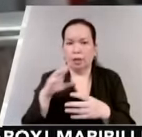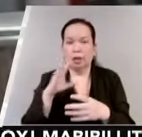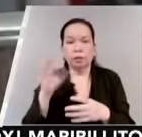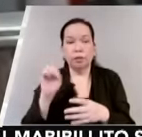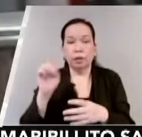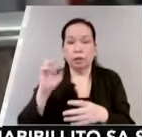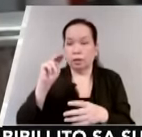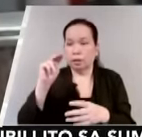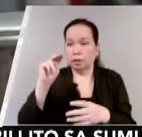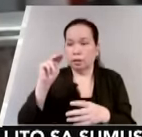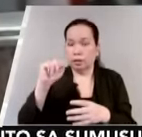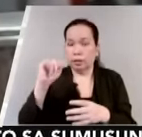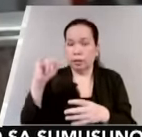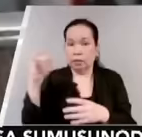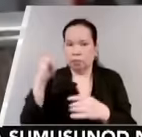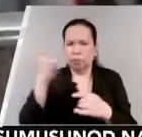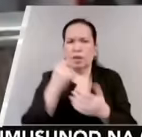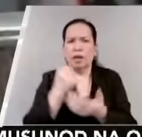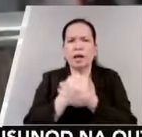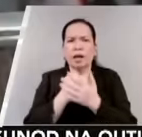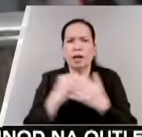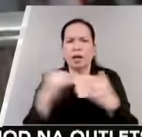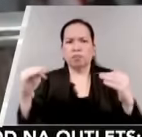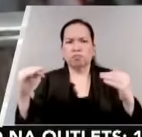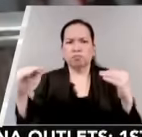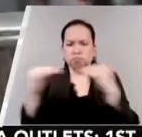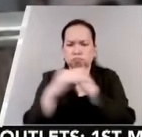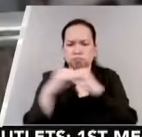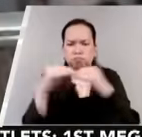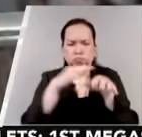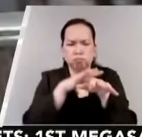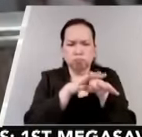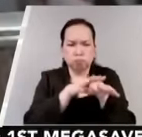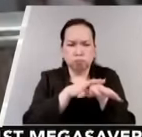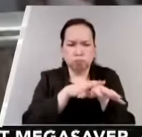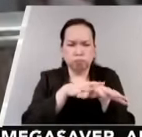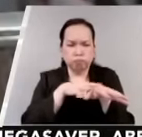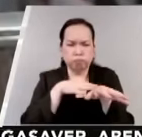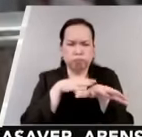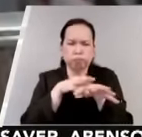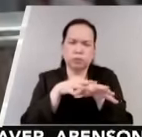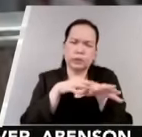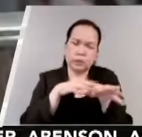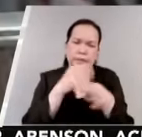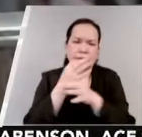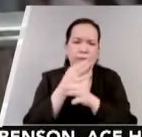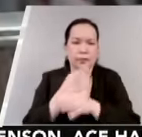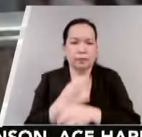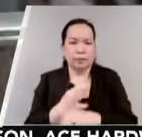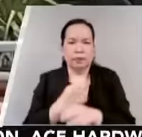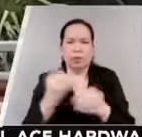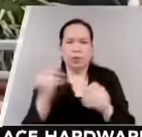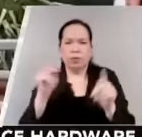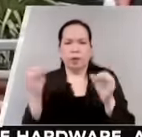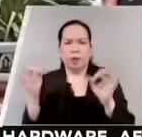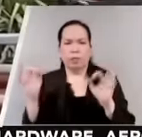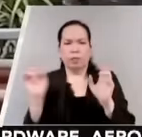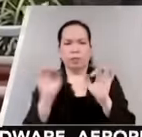sa paligid ng NAIA kung kailan nga napakaraming mga pasahero dumaragsa dito para sa Semana Santa.